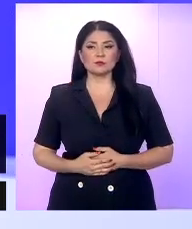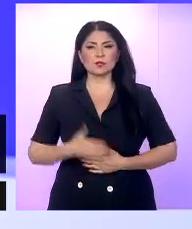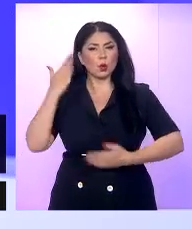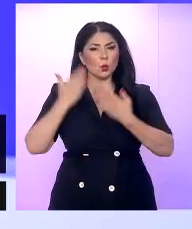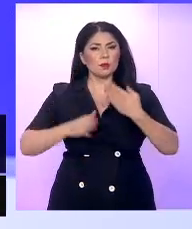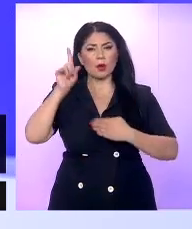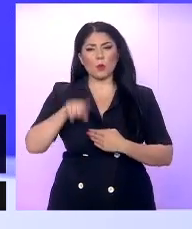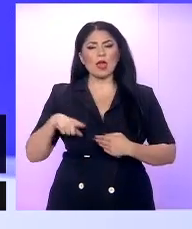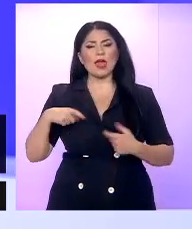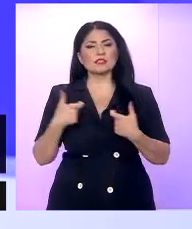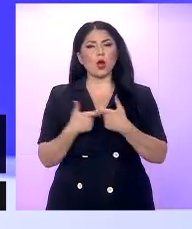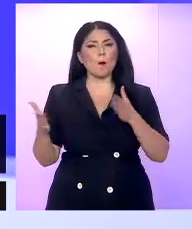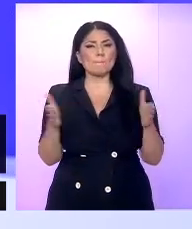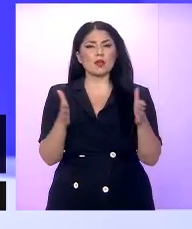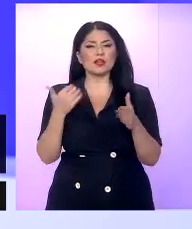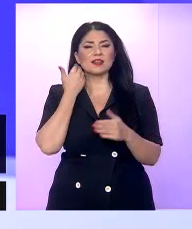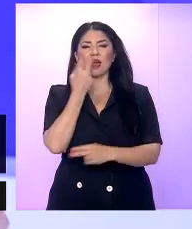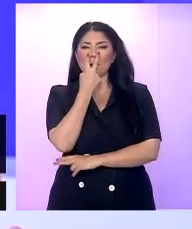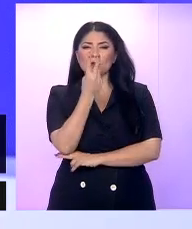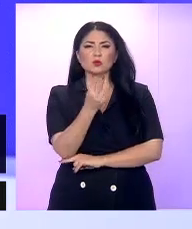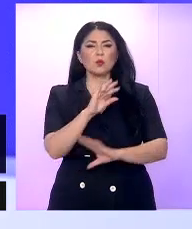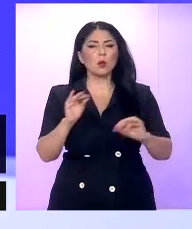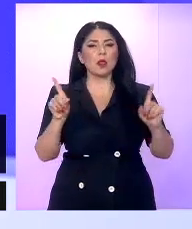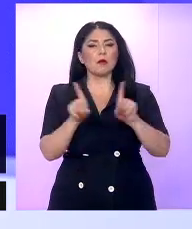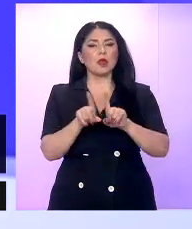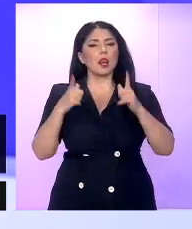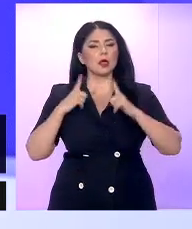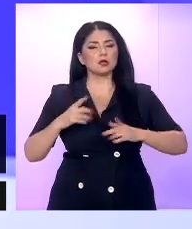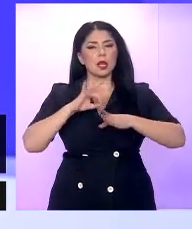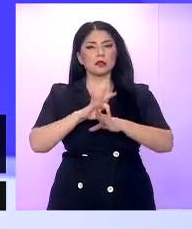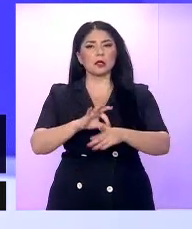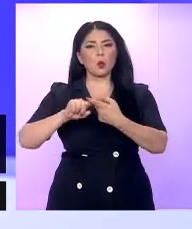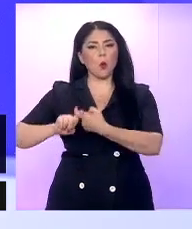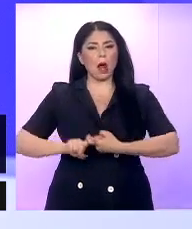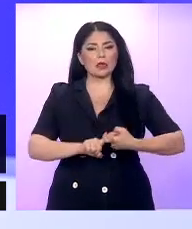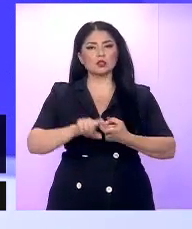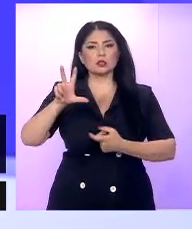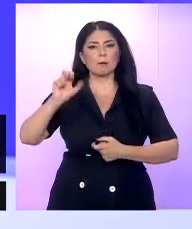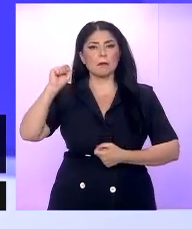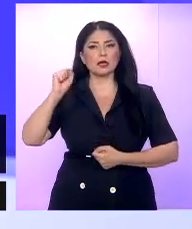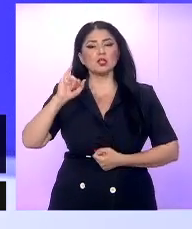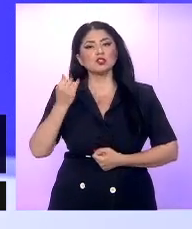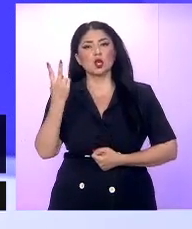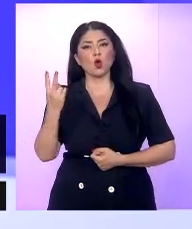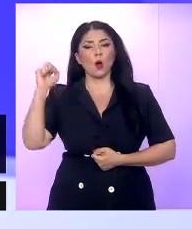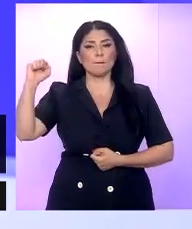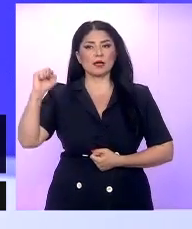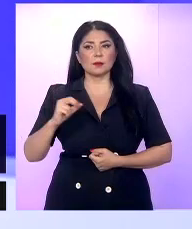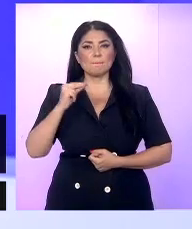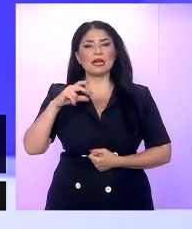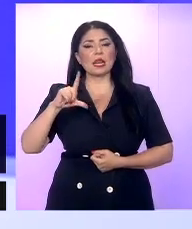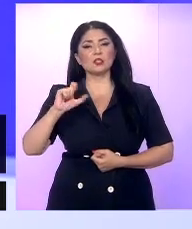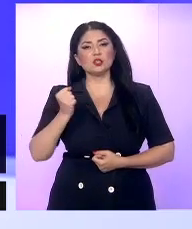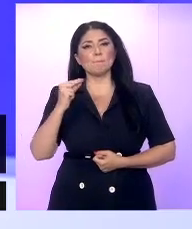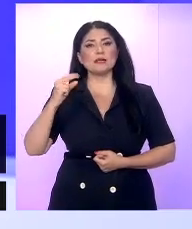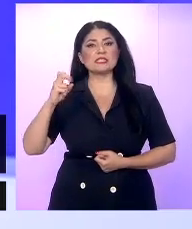luni o perioadă în care am văzut foarte multă armonie între liderii coaliției în special, dar și între cele două partide, PNL și